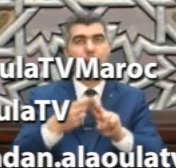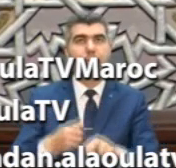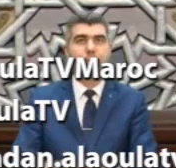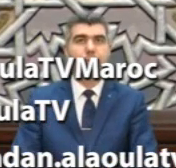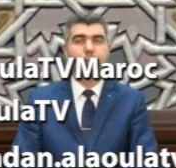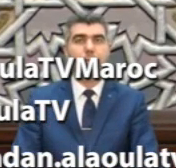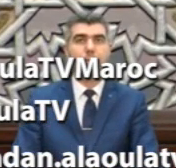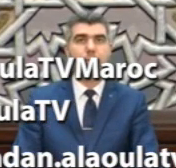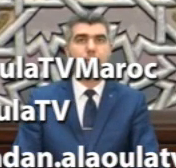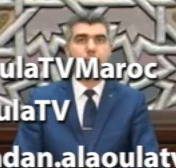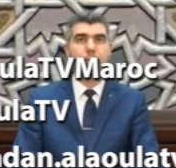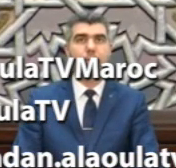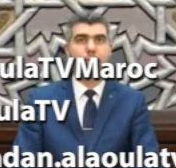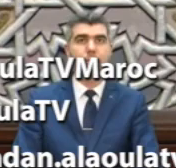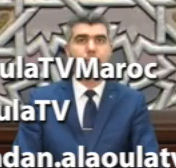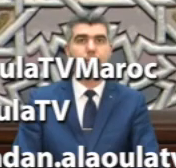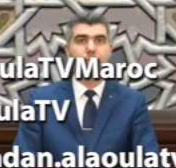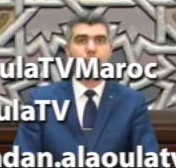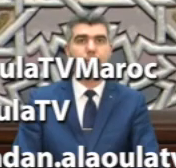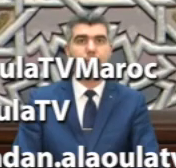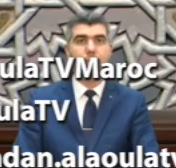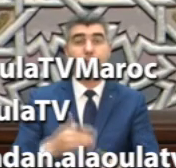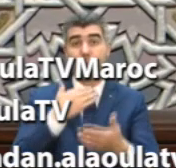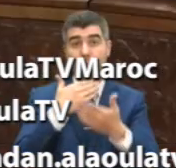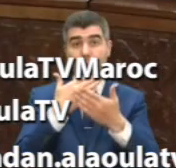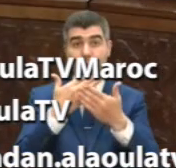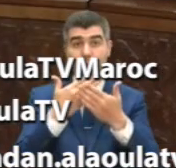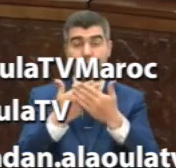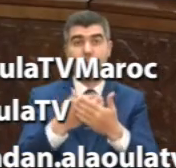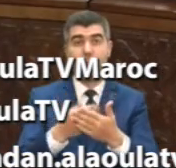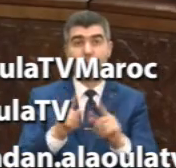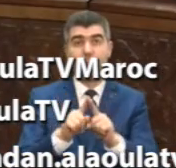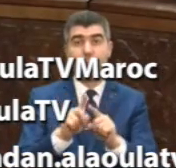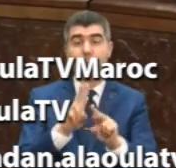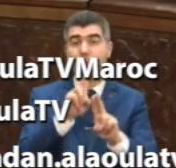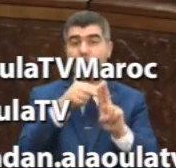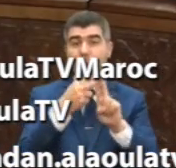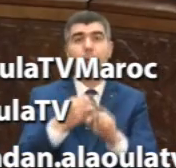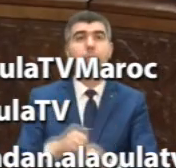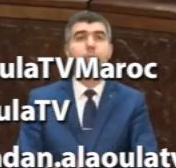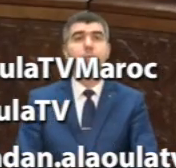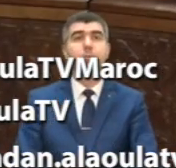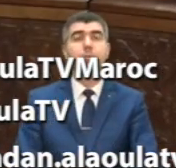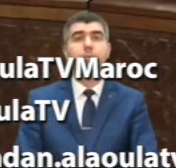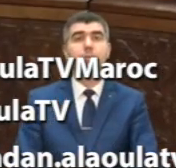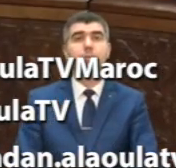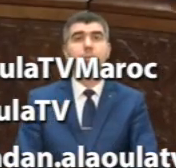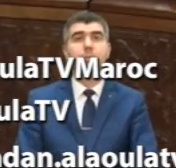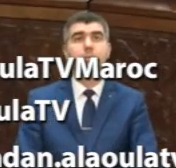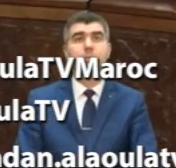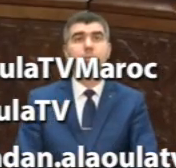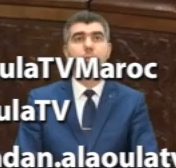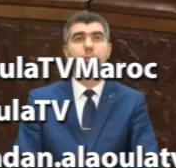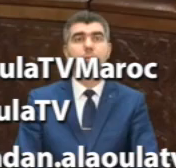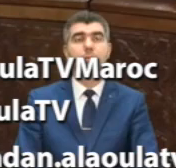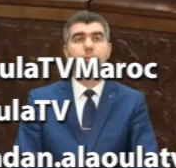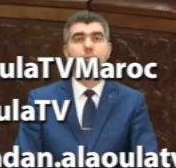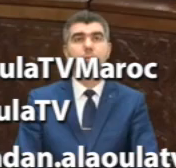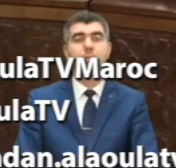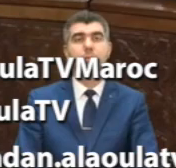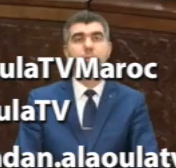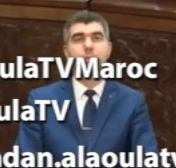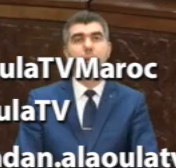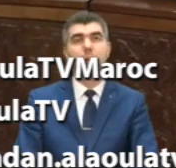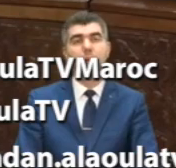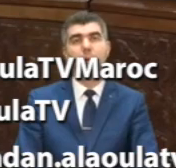سيد الوزير تفضلوا. سيد النائب، على هذا التعقيب، كاين واحد خط التماس بين الإدارة